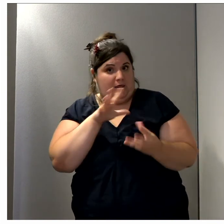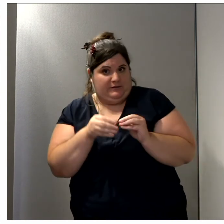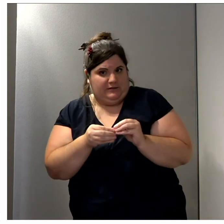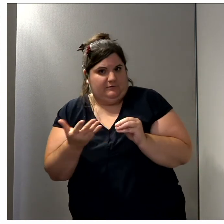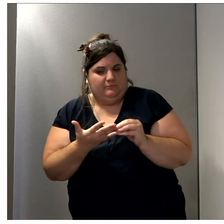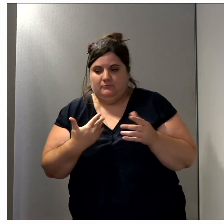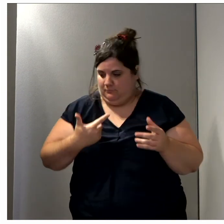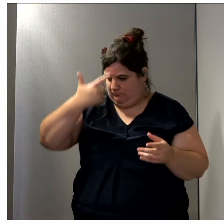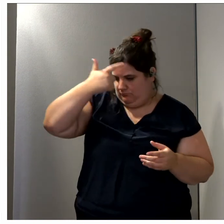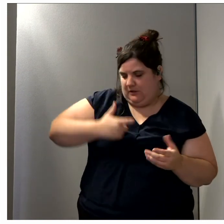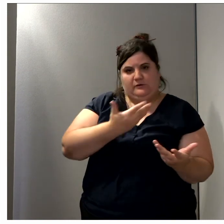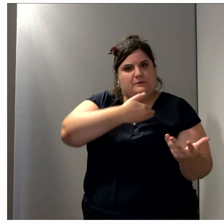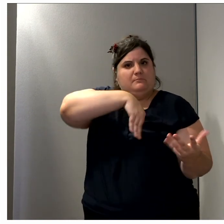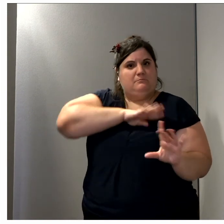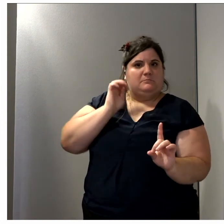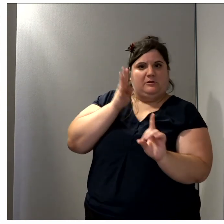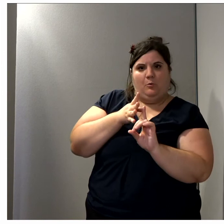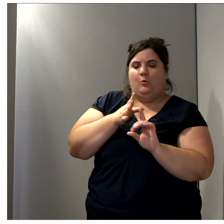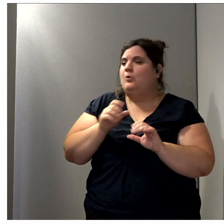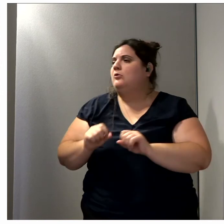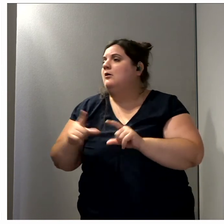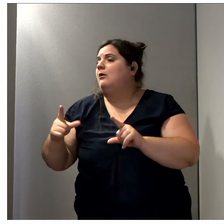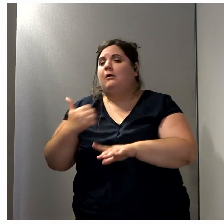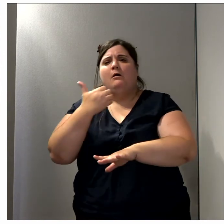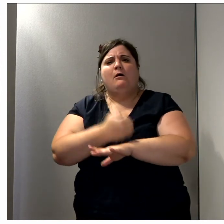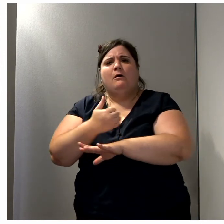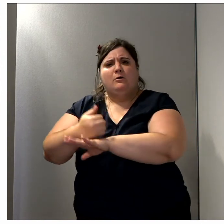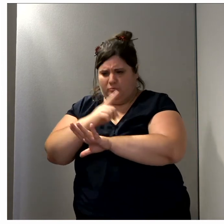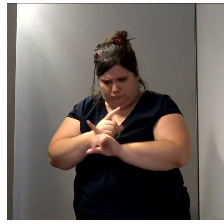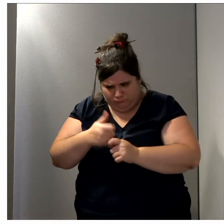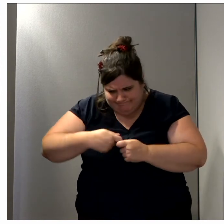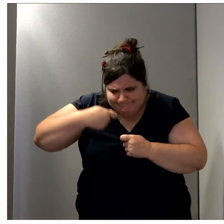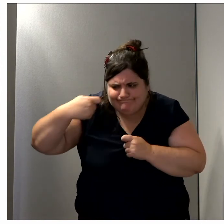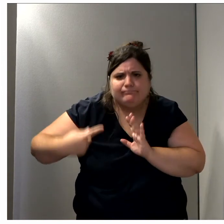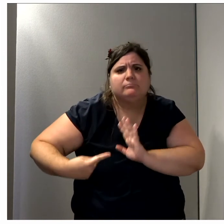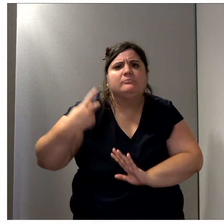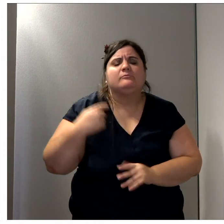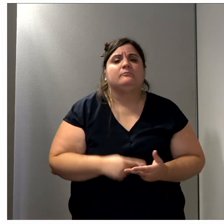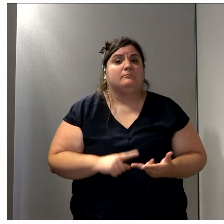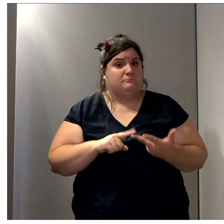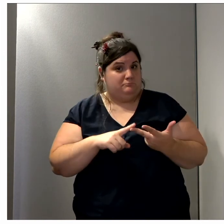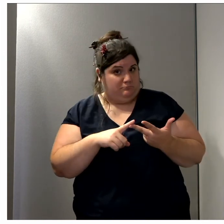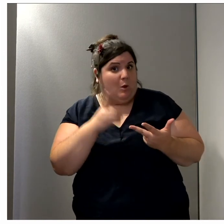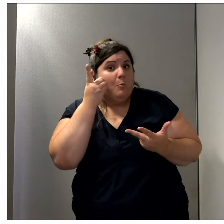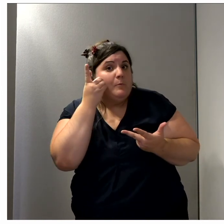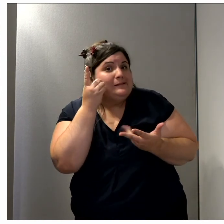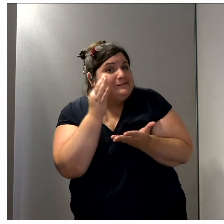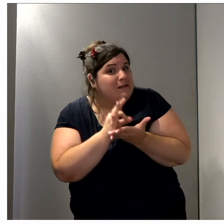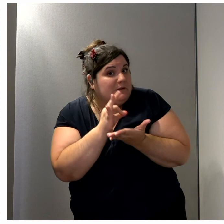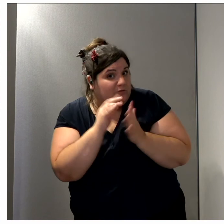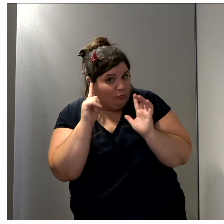les bénéficiaires. Une application mobile facile d'utilisation pour smartphone, d'où